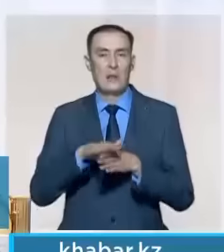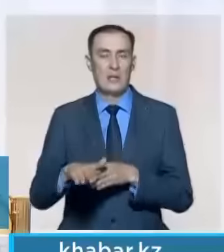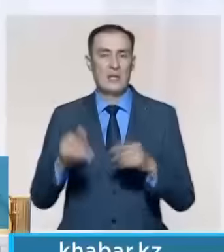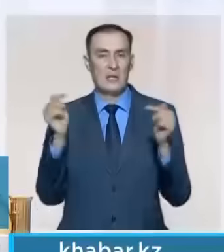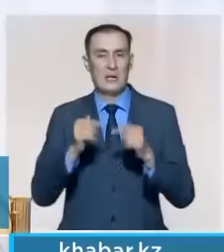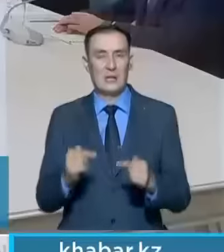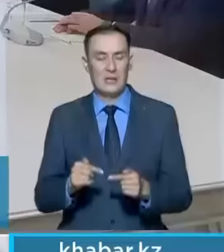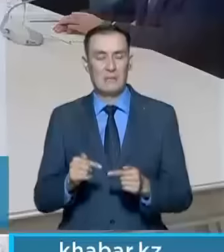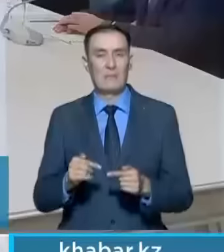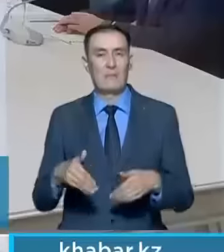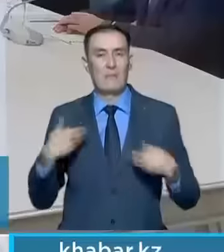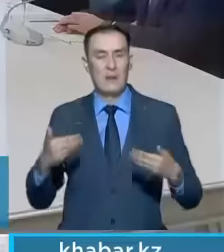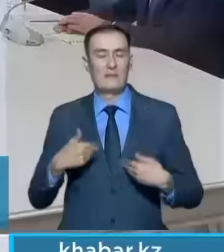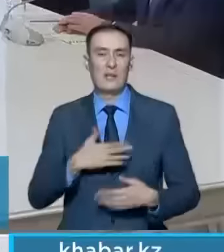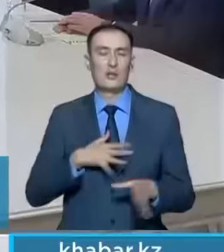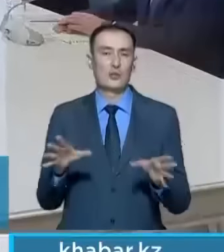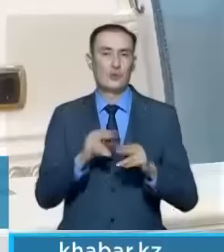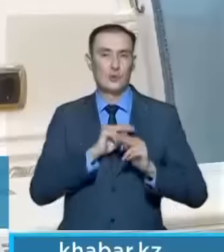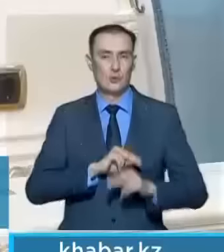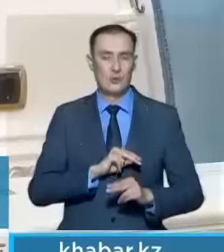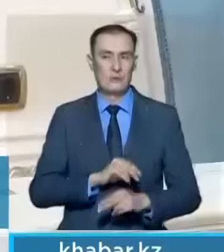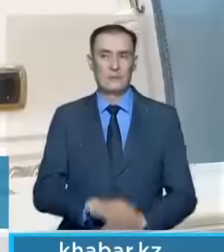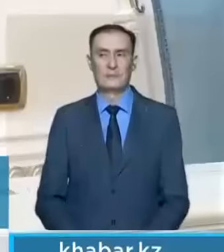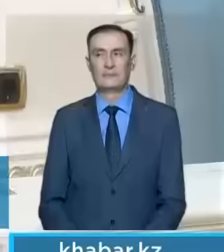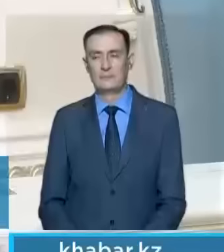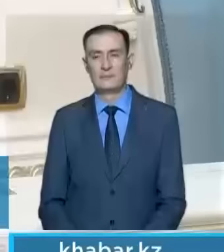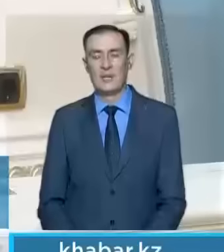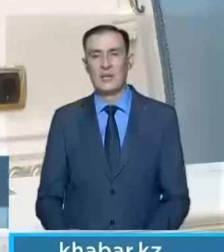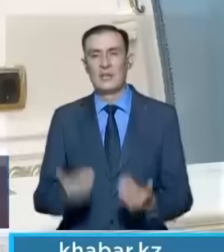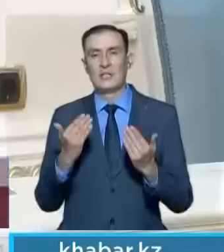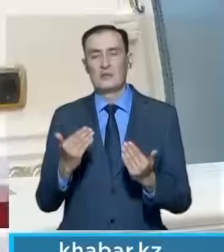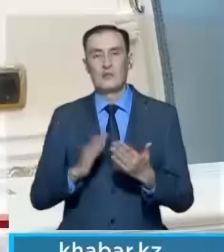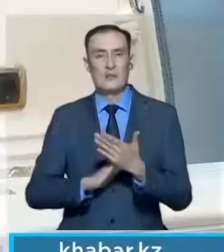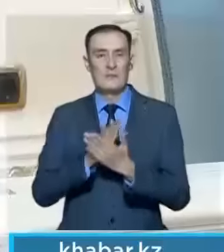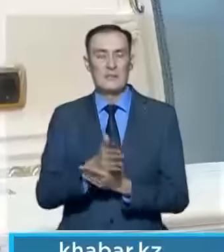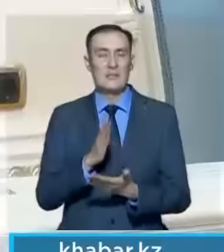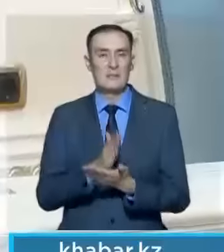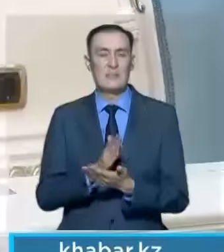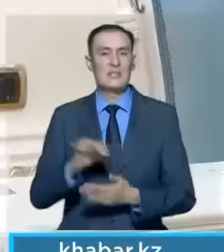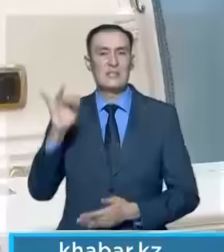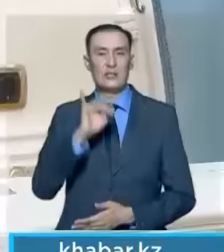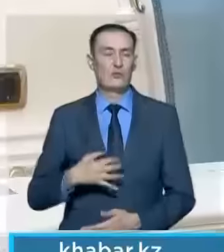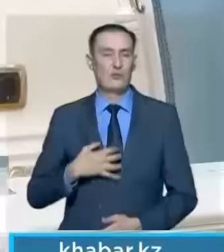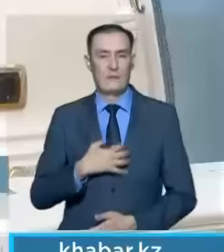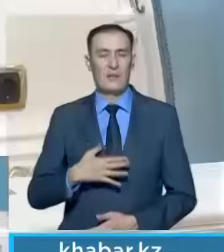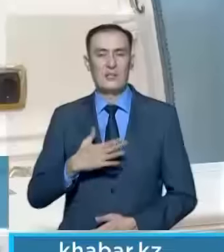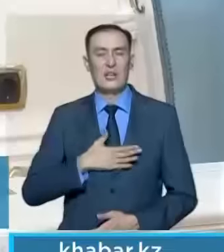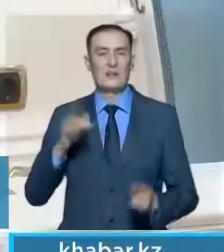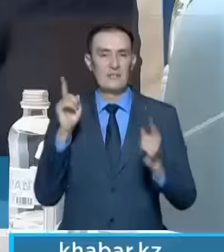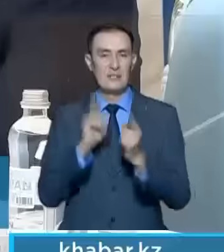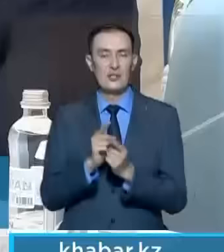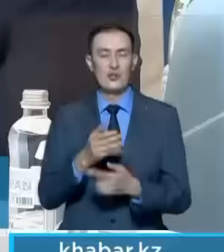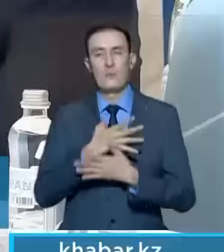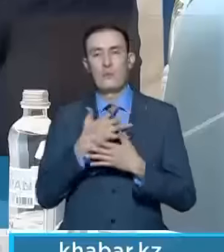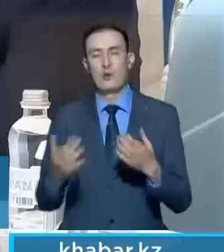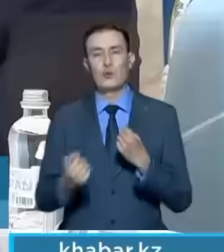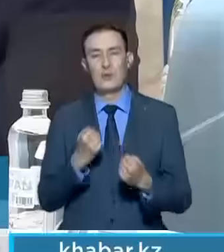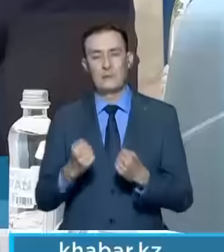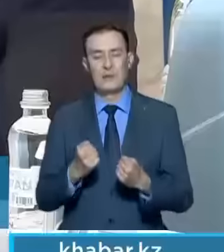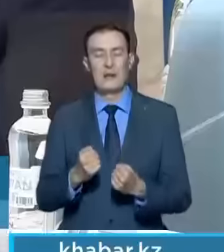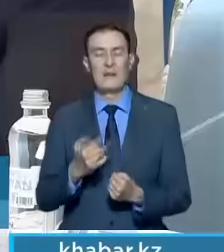конкретным содержанием наше сотрудничество. Сегодняшний визит имеет историческое значение. Наша встреча еще более